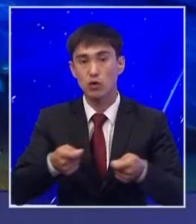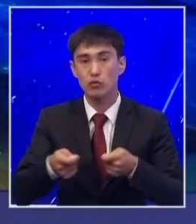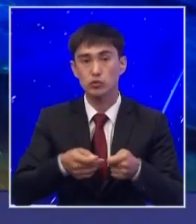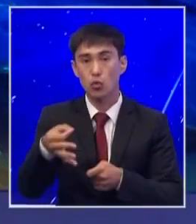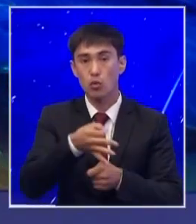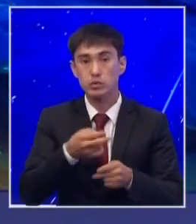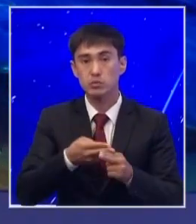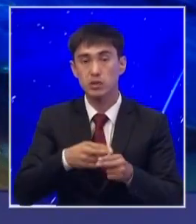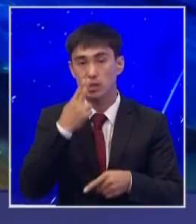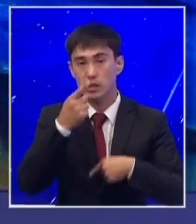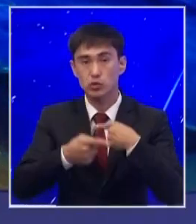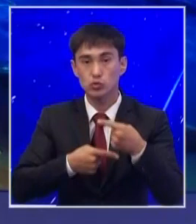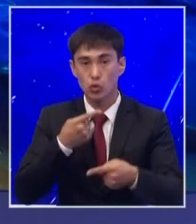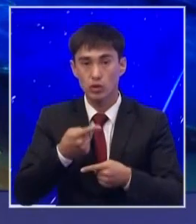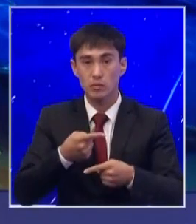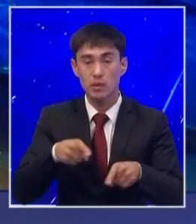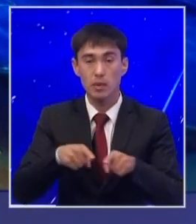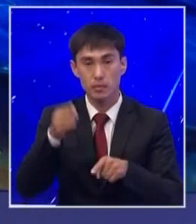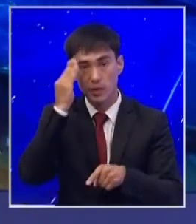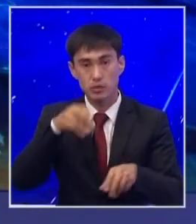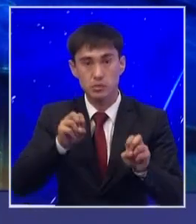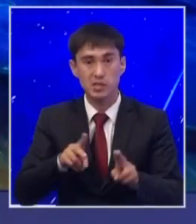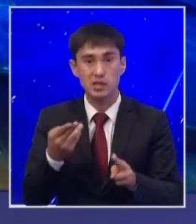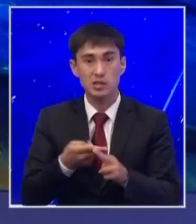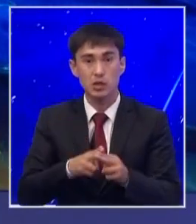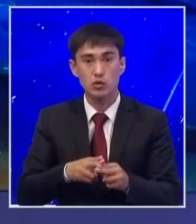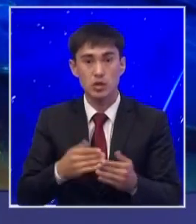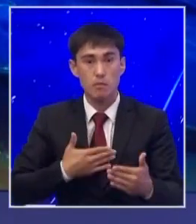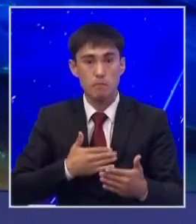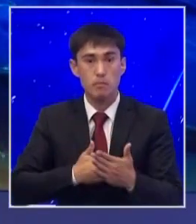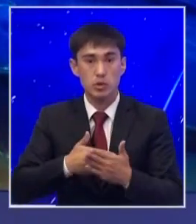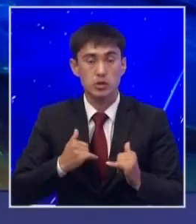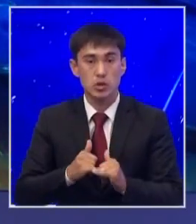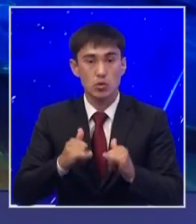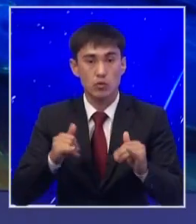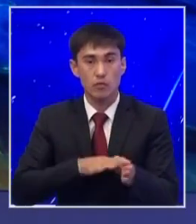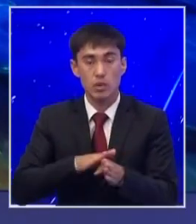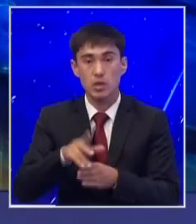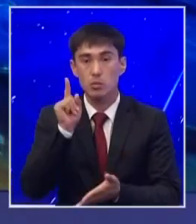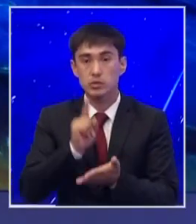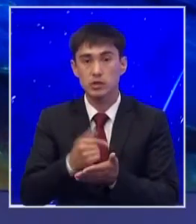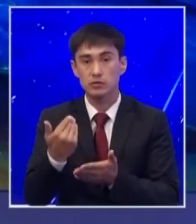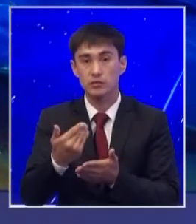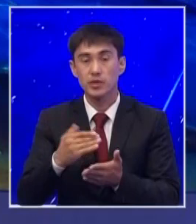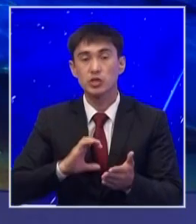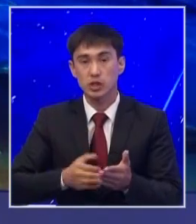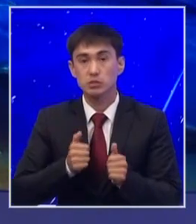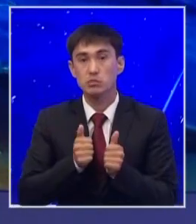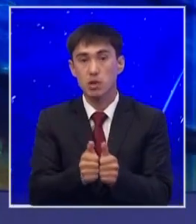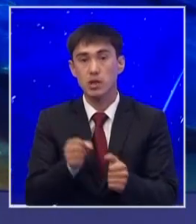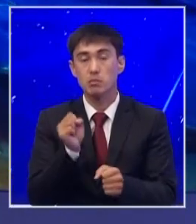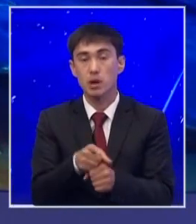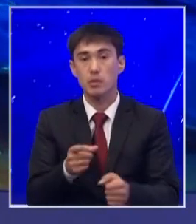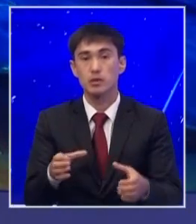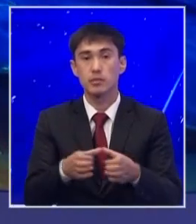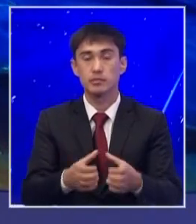руководства области стали традиционными. По мнению специалистов, это дает импульсивный толчок в выполнении обязательств частными подрядными